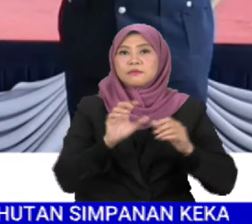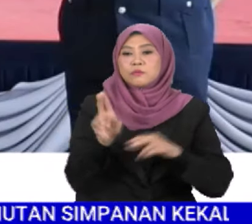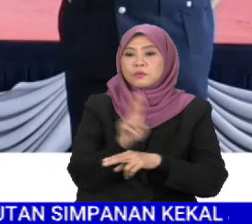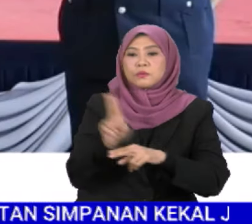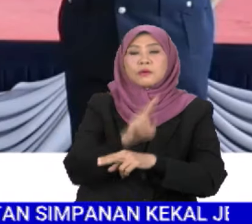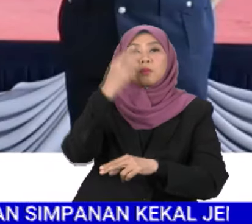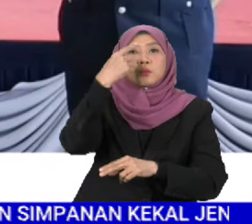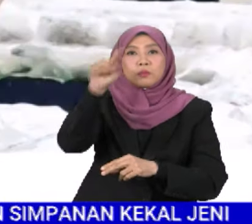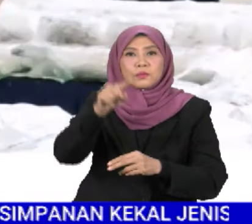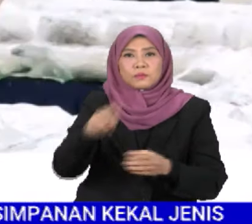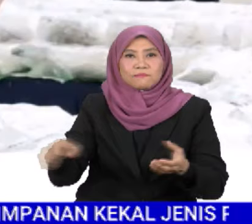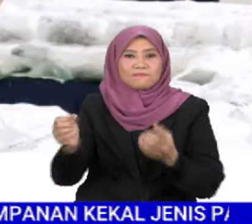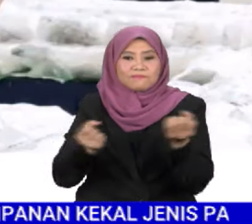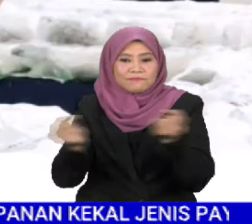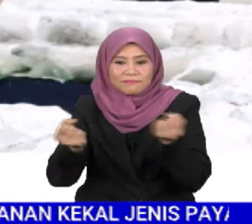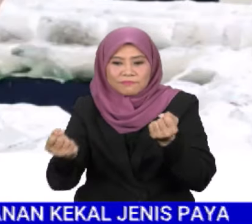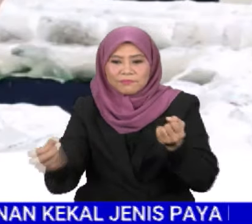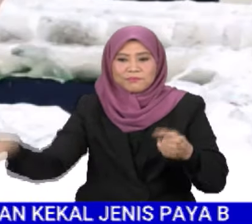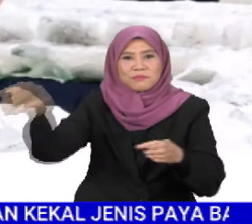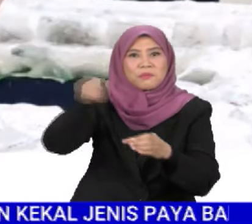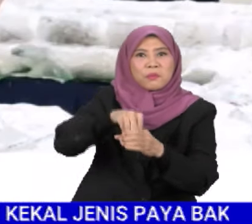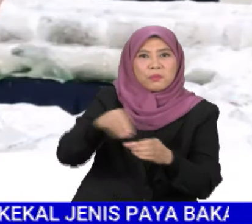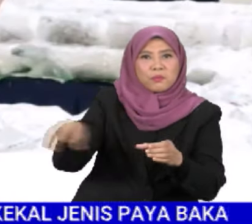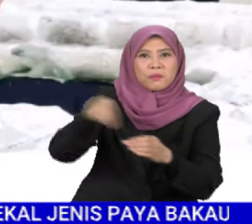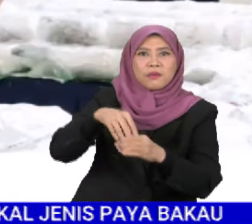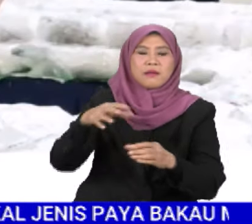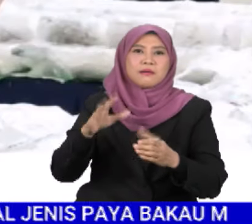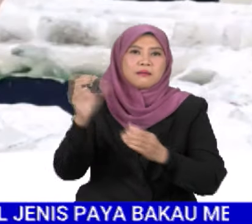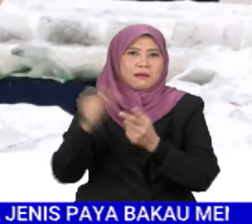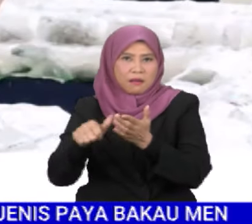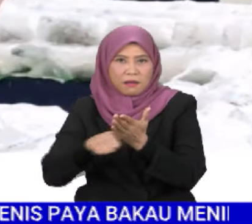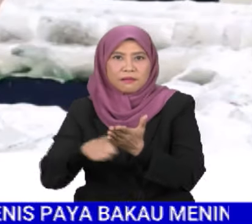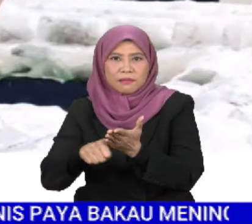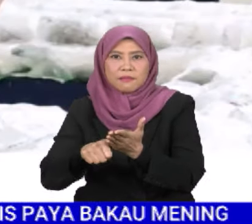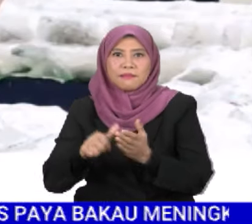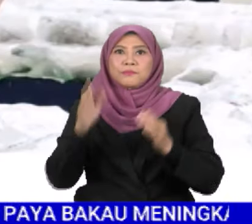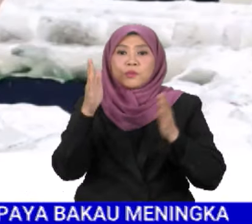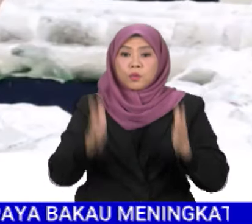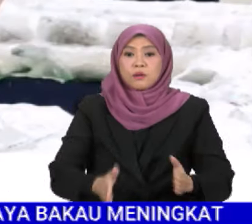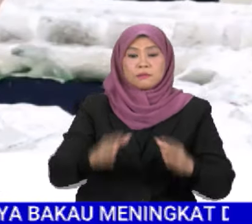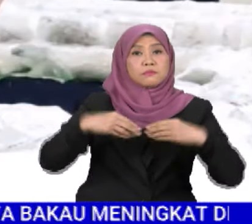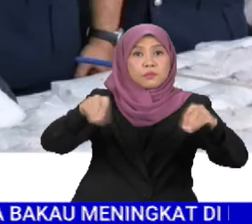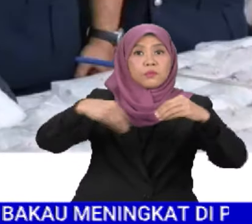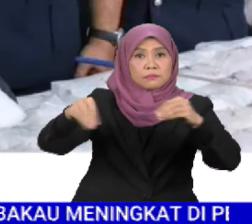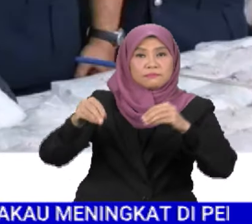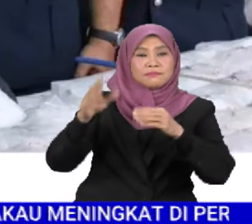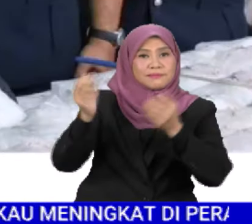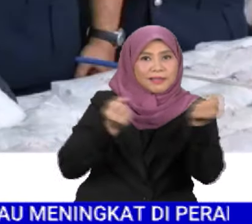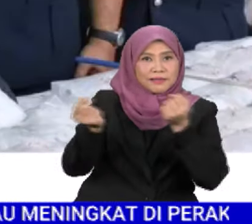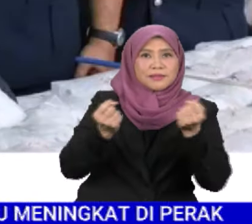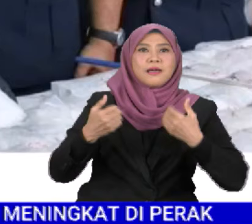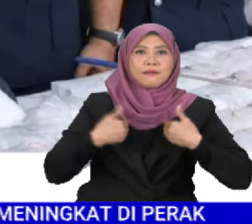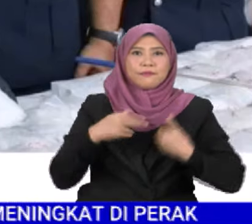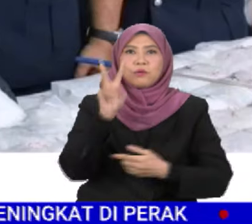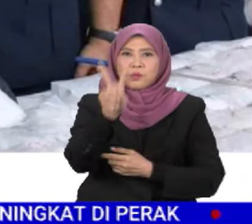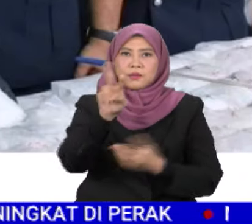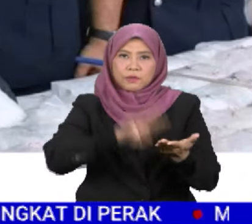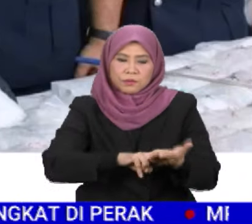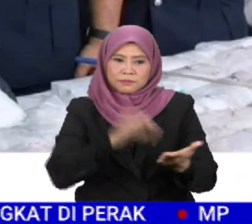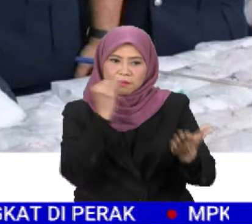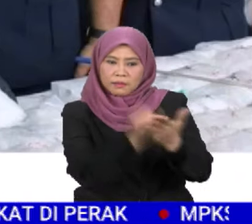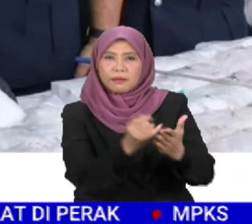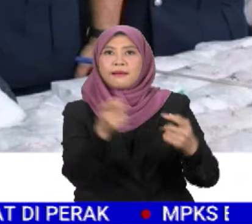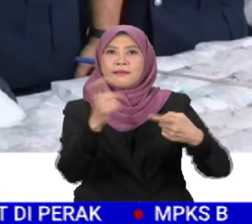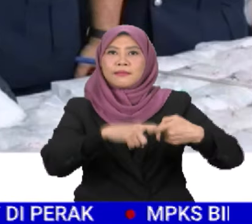untuk mengangkut dada berkenaan suspek pertama seorang juru jual kereta memiliki dua ekor jinayah